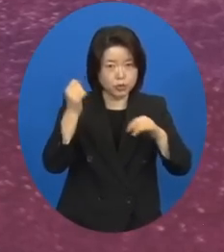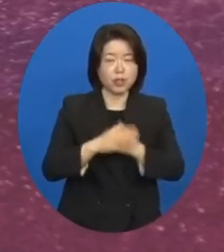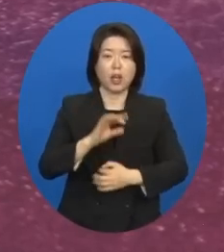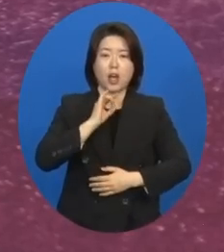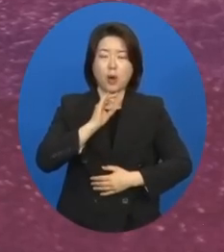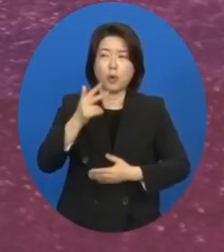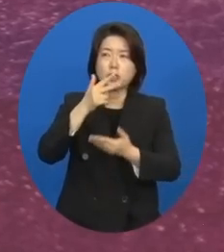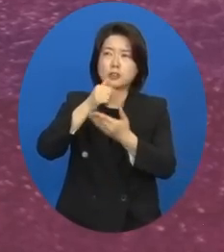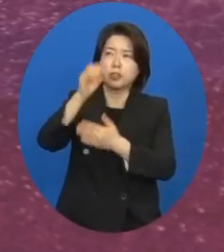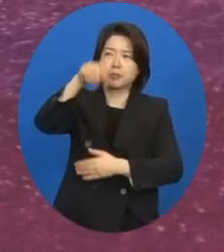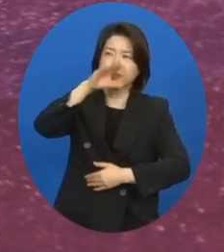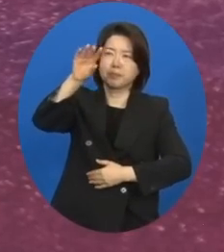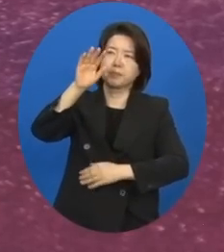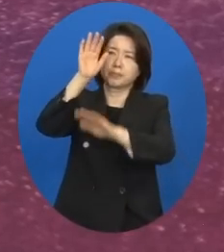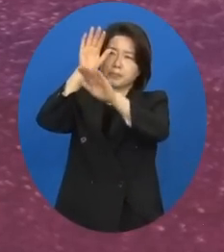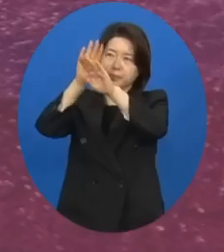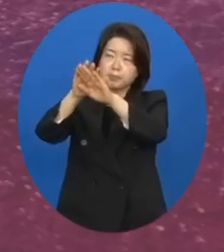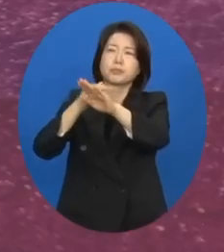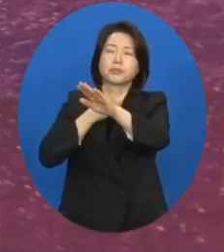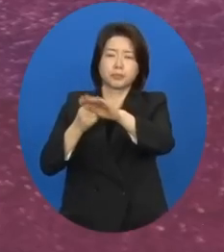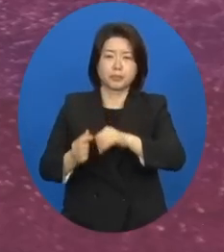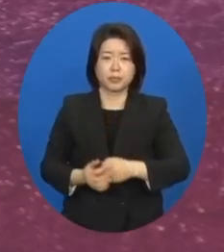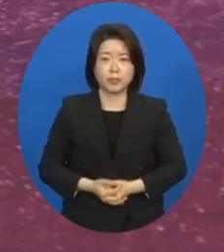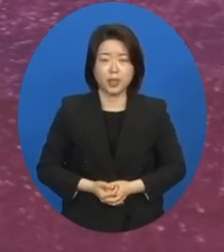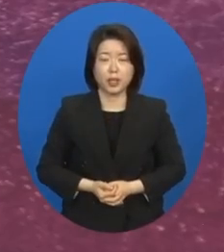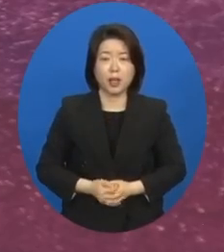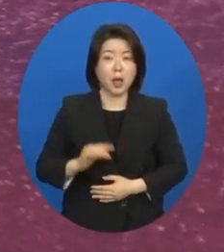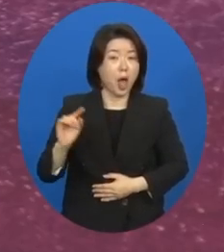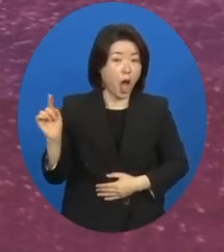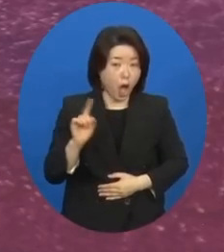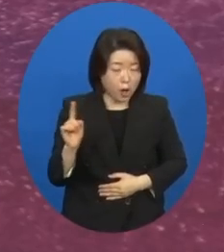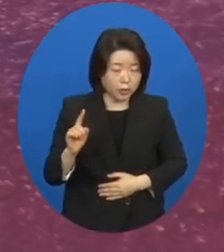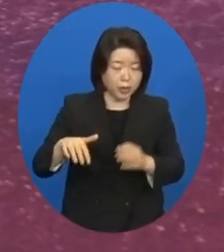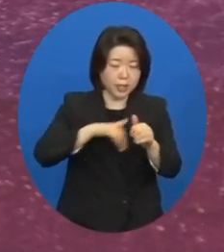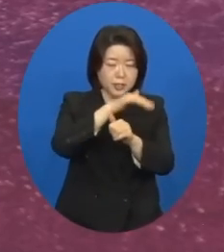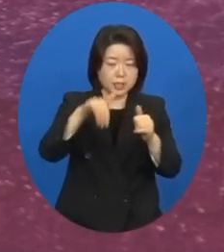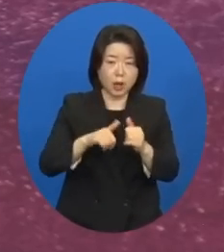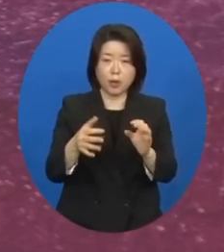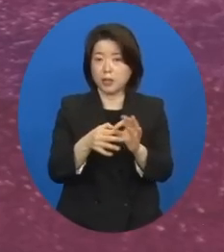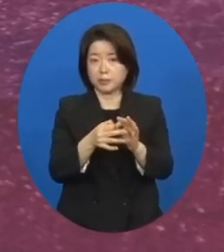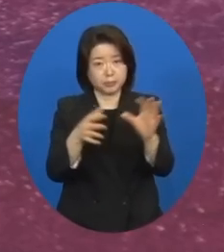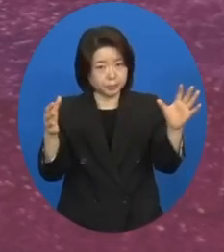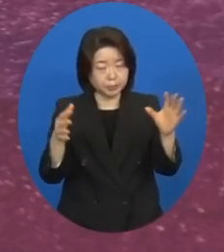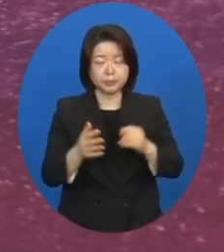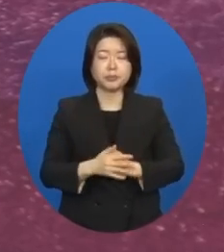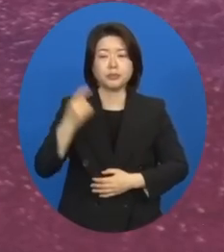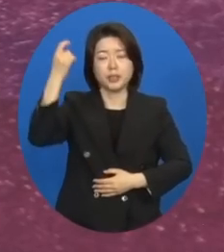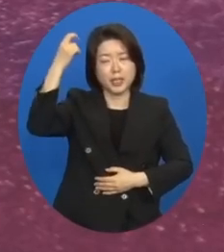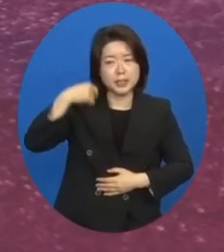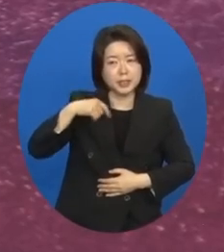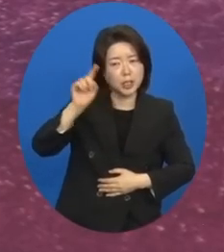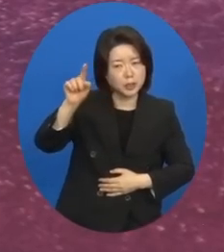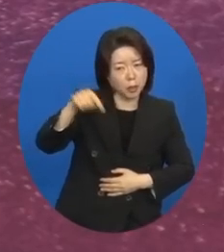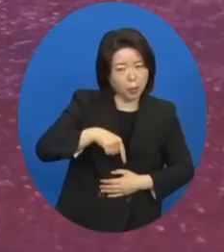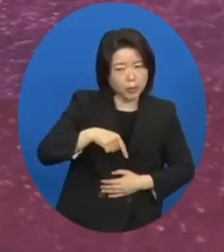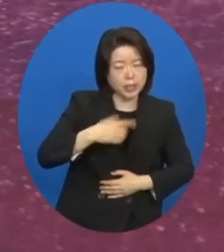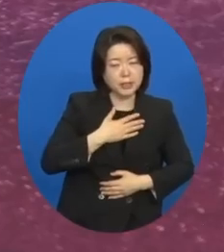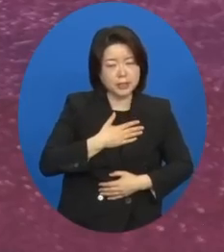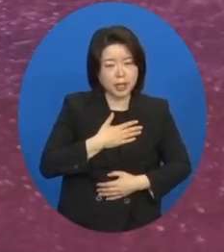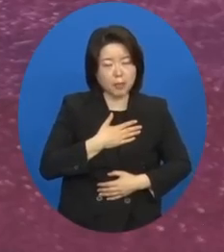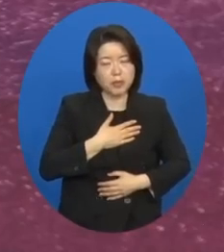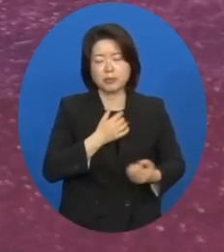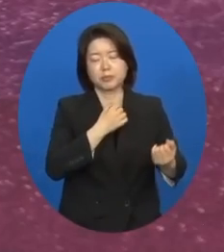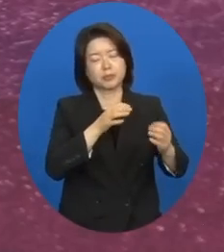오직 주님의 십자가에 두겠습니다. 어떠한 상황과 형편과 느껴지는 그러한 감정